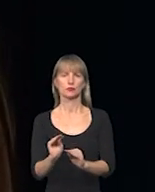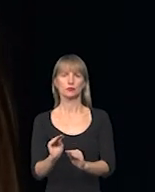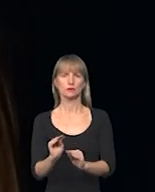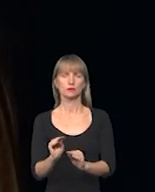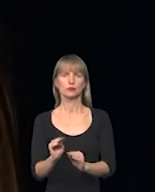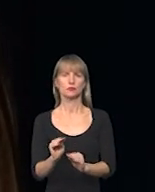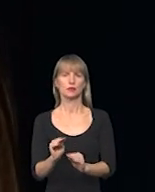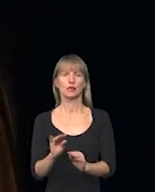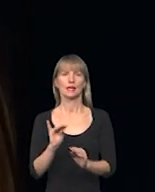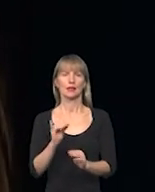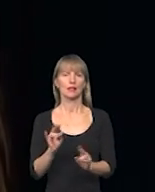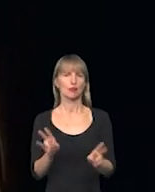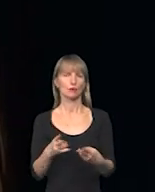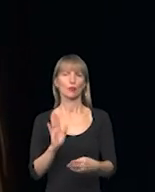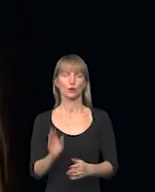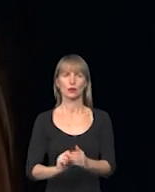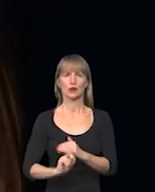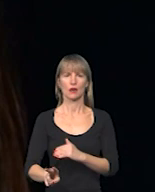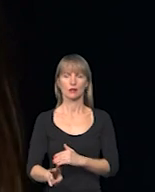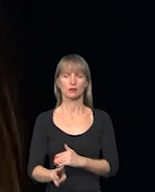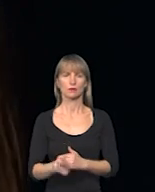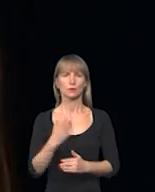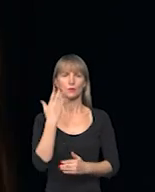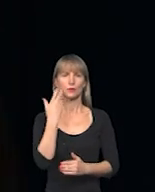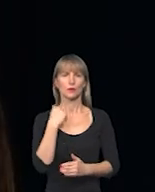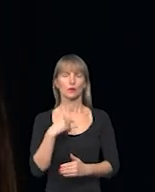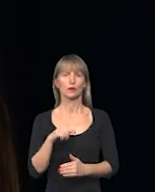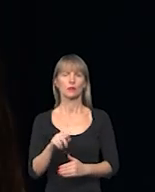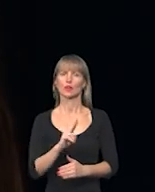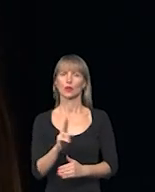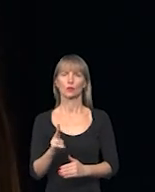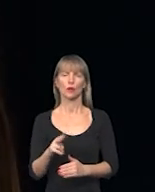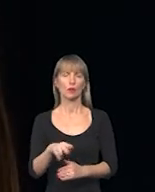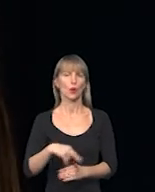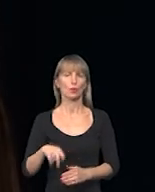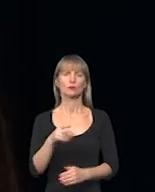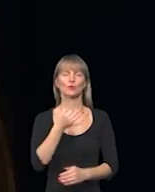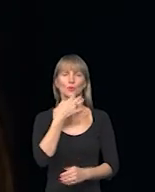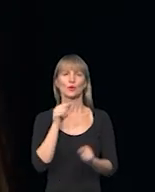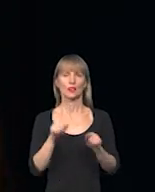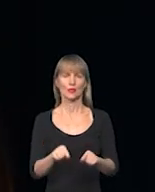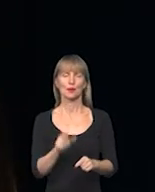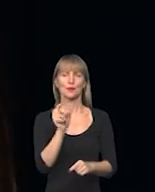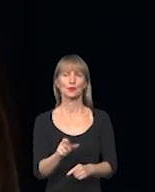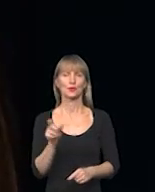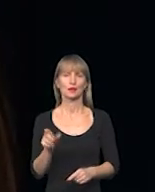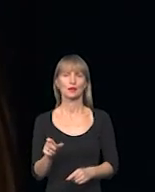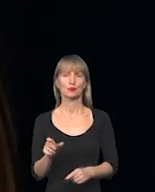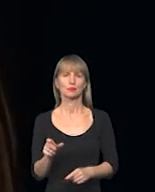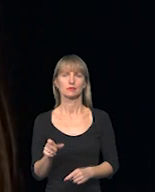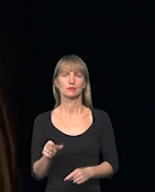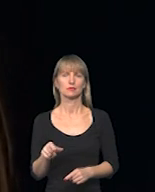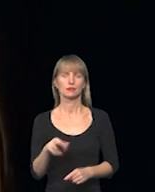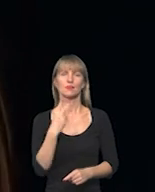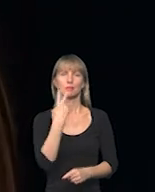буде тікати. Тобто, коли замовник виходить, йому подобається, та люди виходять, люди